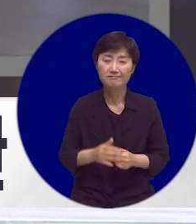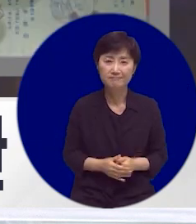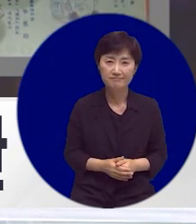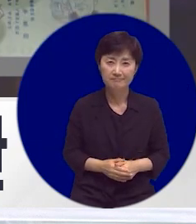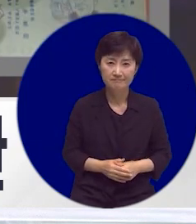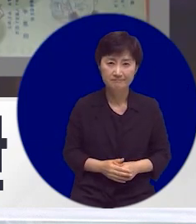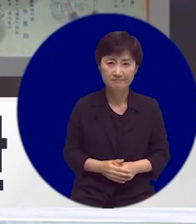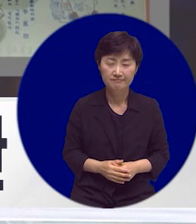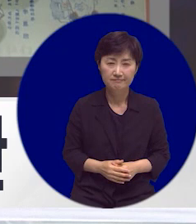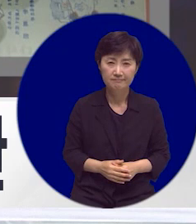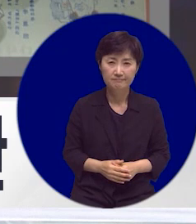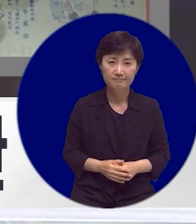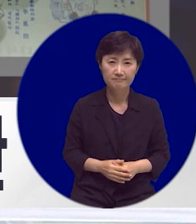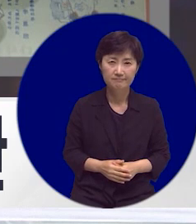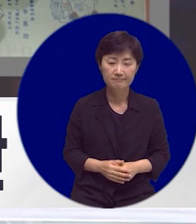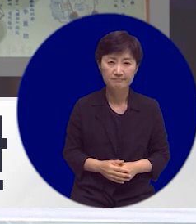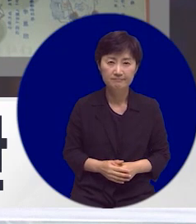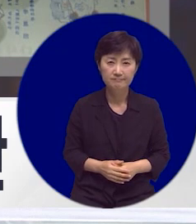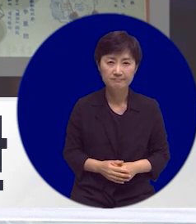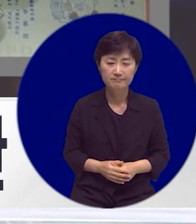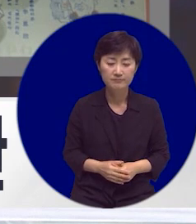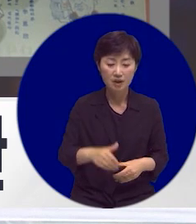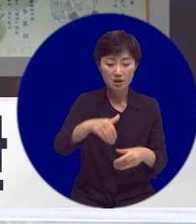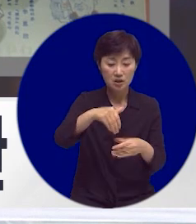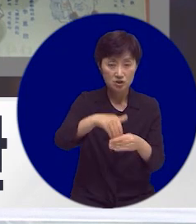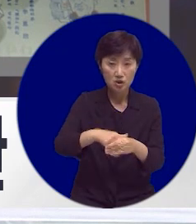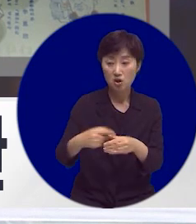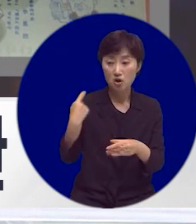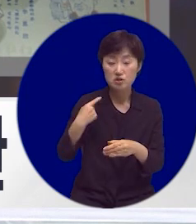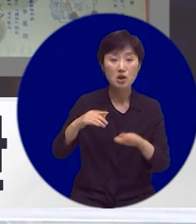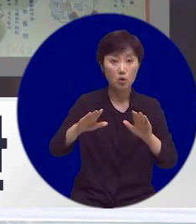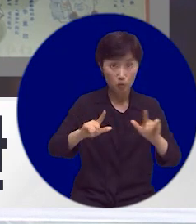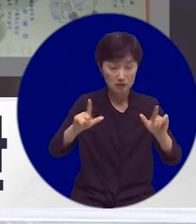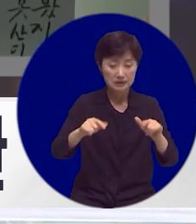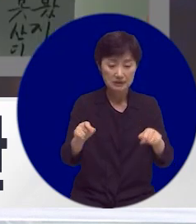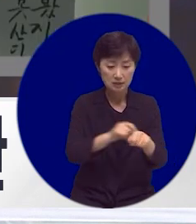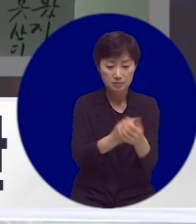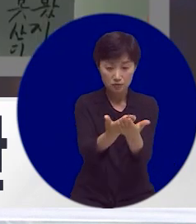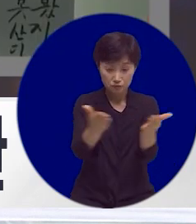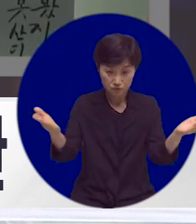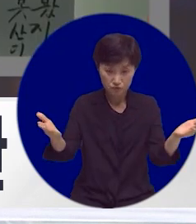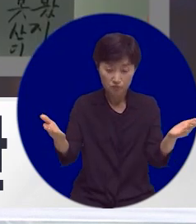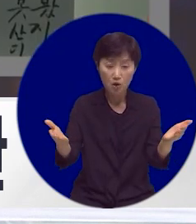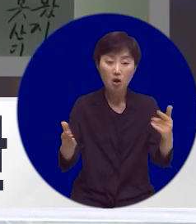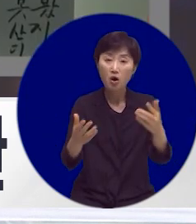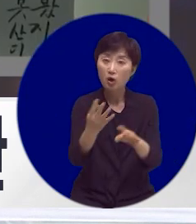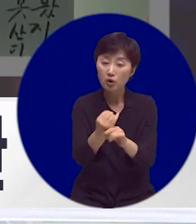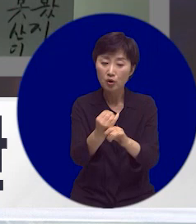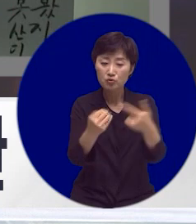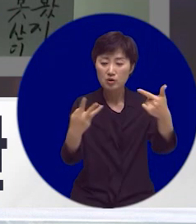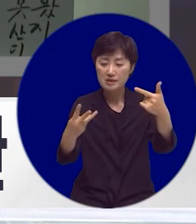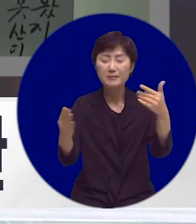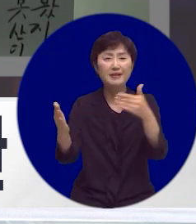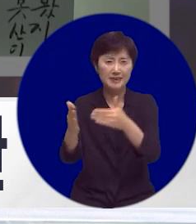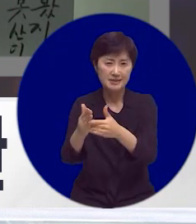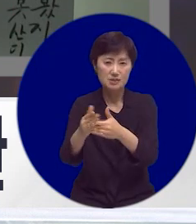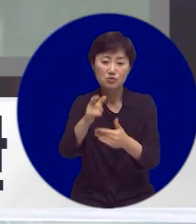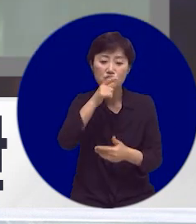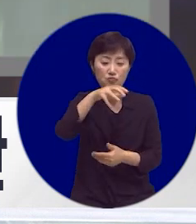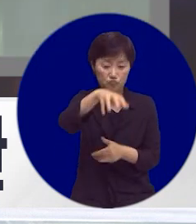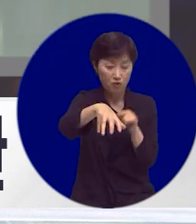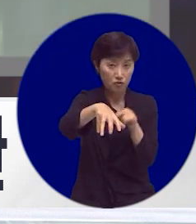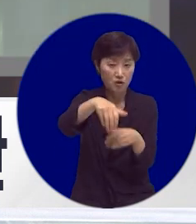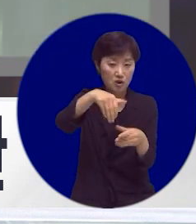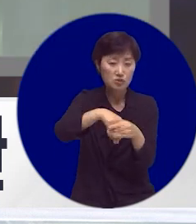통해 한자리에서 볼 수 있게 구성했습니다. 대한민국 선거 어제와 오늘 특별전시회는 오는 6월 3일까지